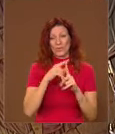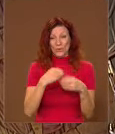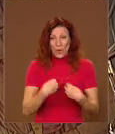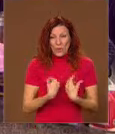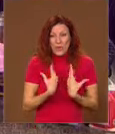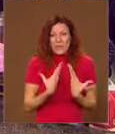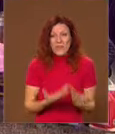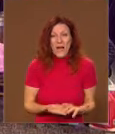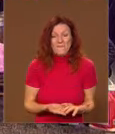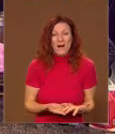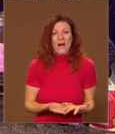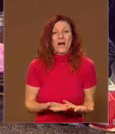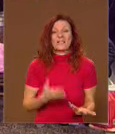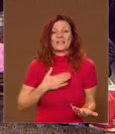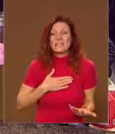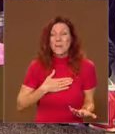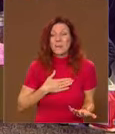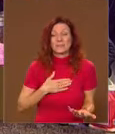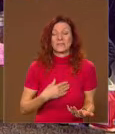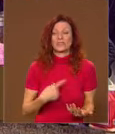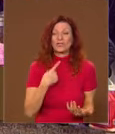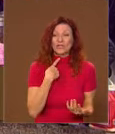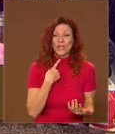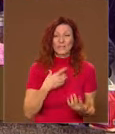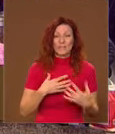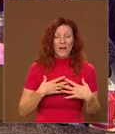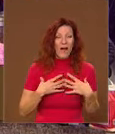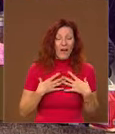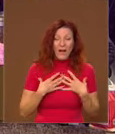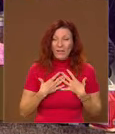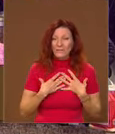е, който се принася и е принасян.